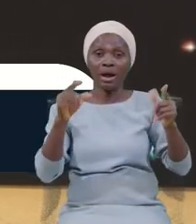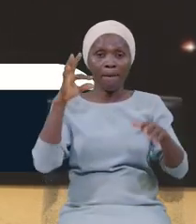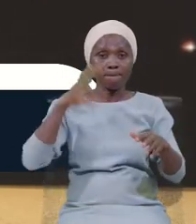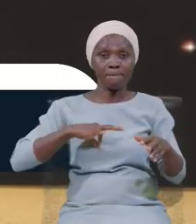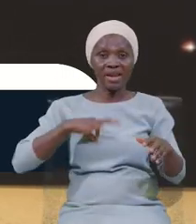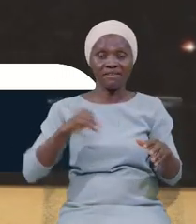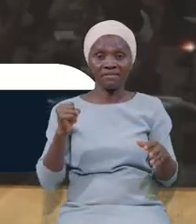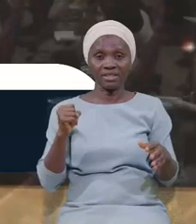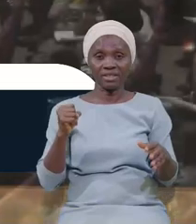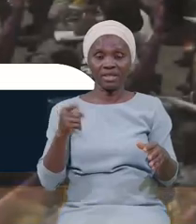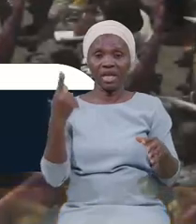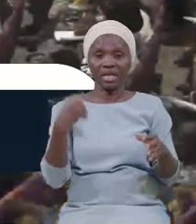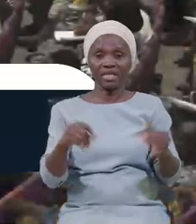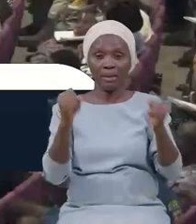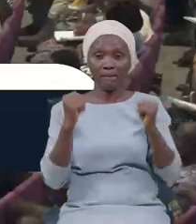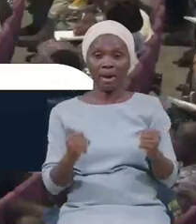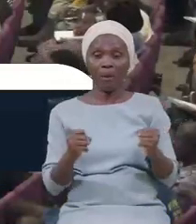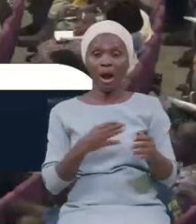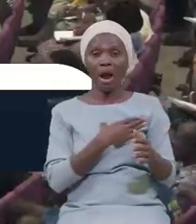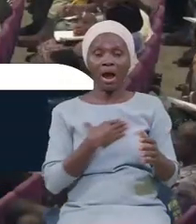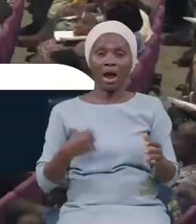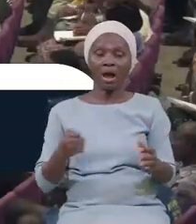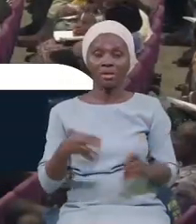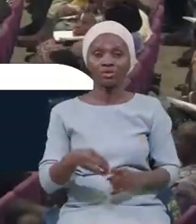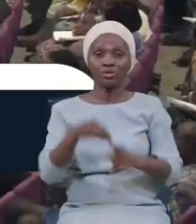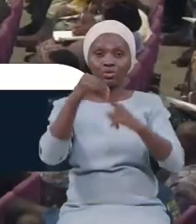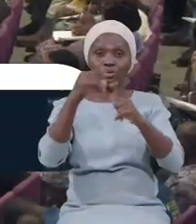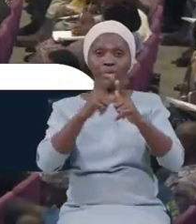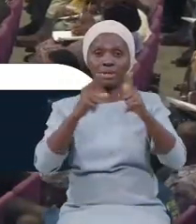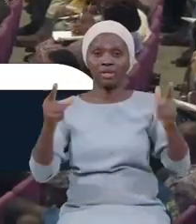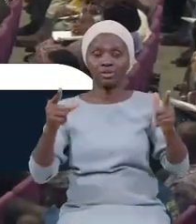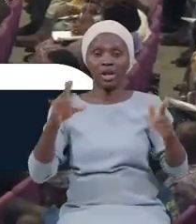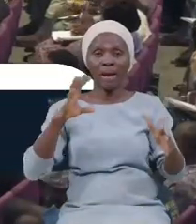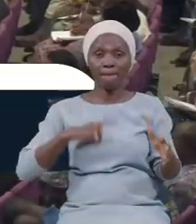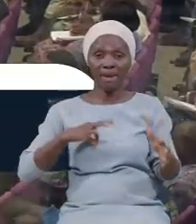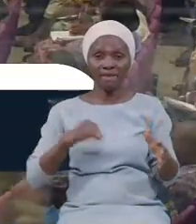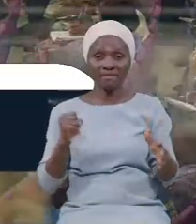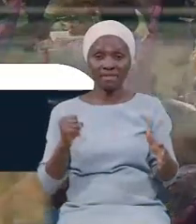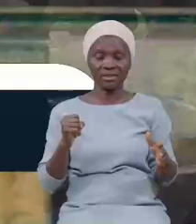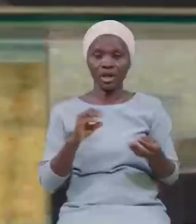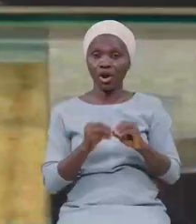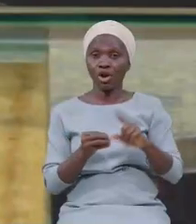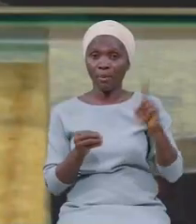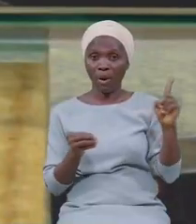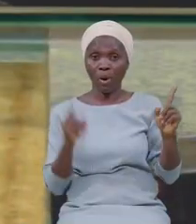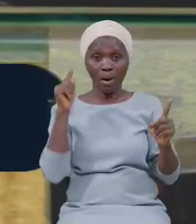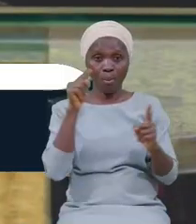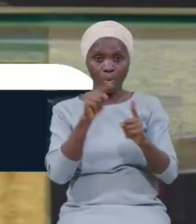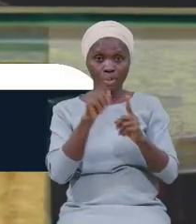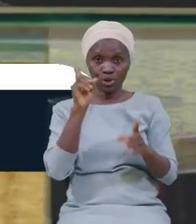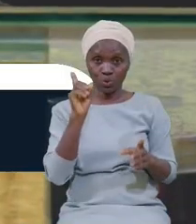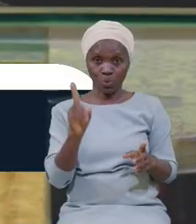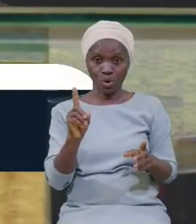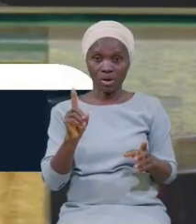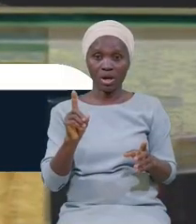surnaturels. La puissance et les bienfaits surnaturels. Nous allons au premier point. Notre